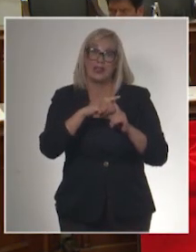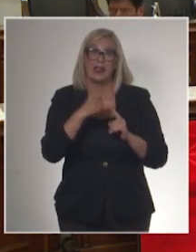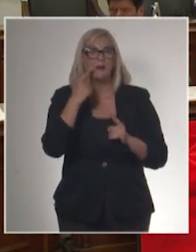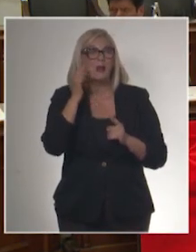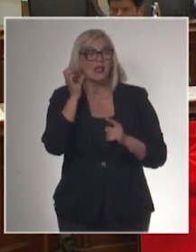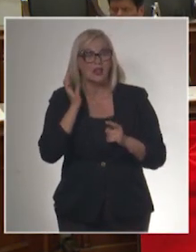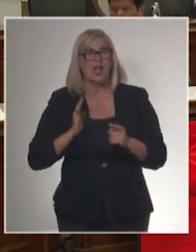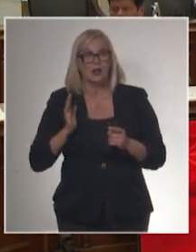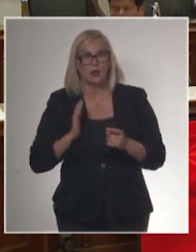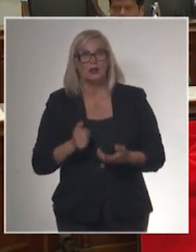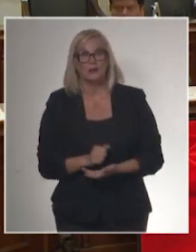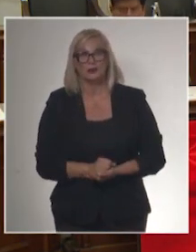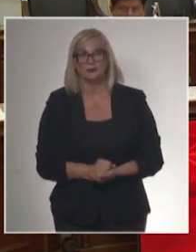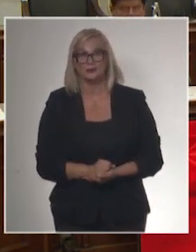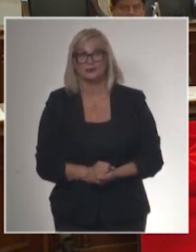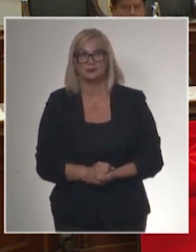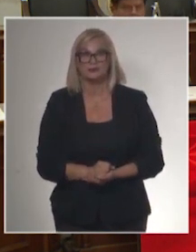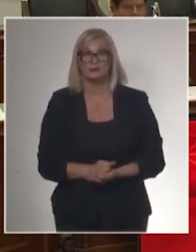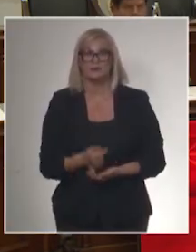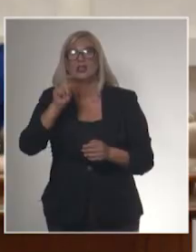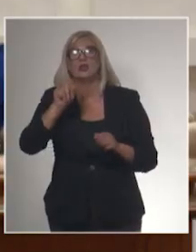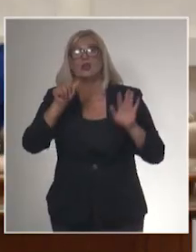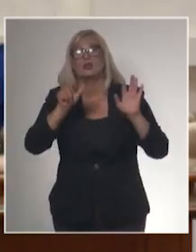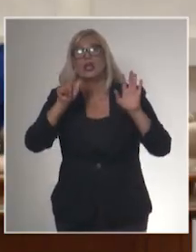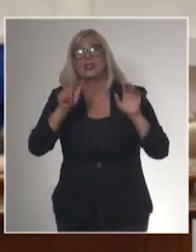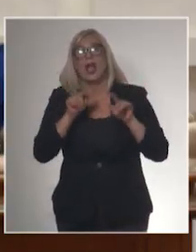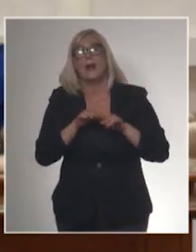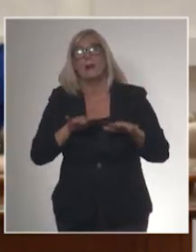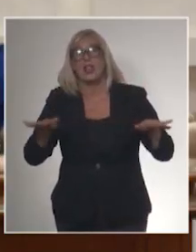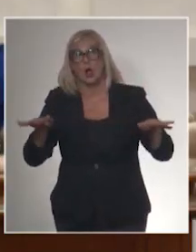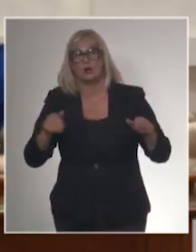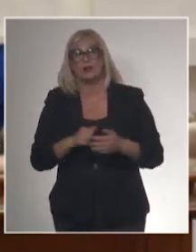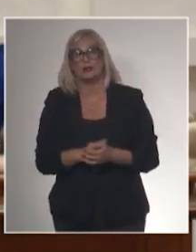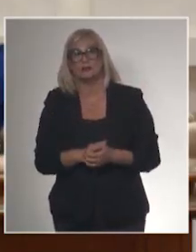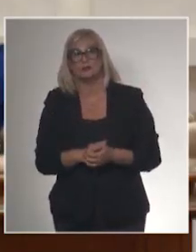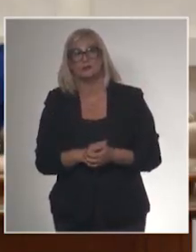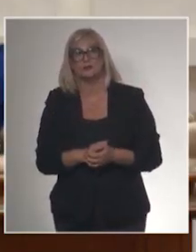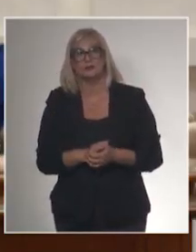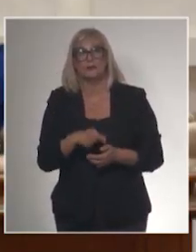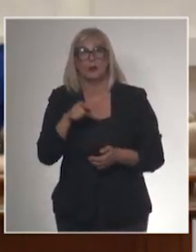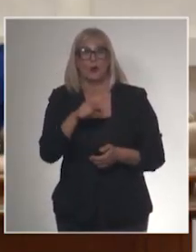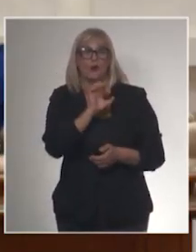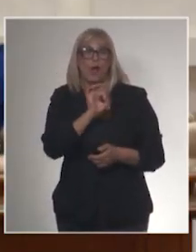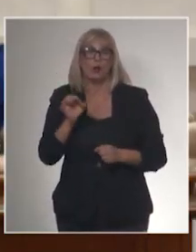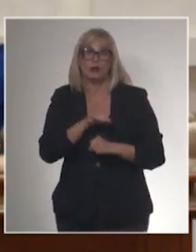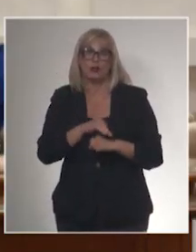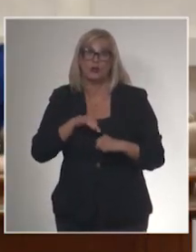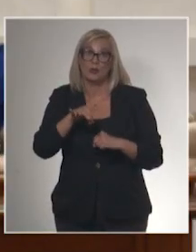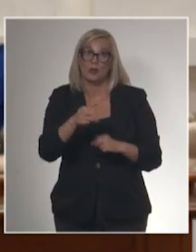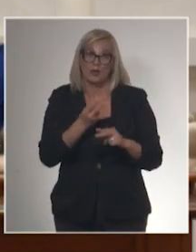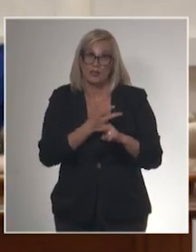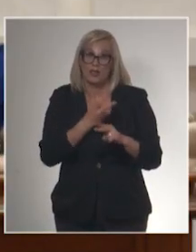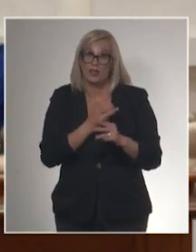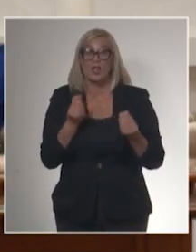подобрува регионалната поврзаност, особено со Косово, а го поддржува економскиот раст. Ова е одличен проект за земјата